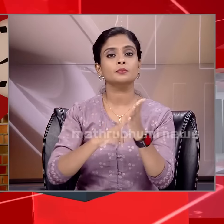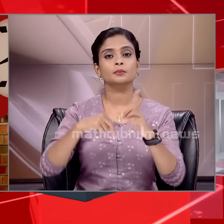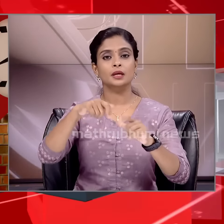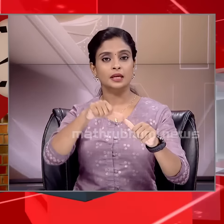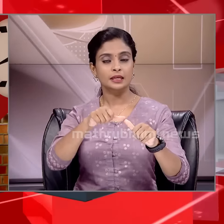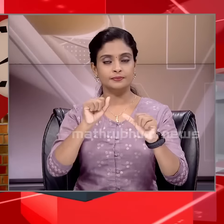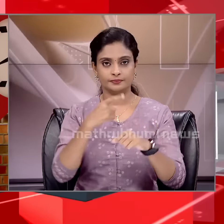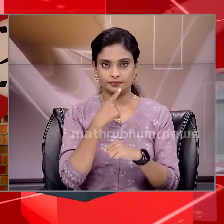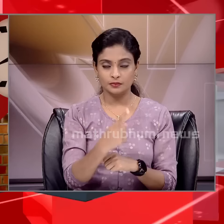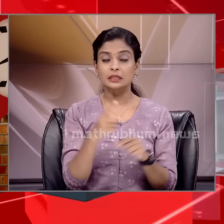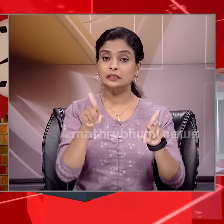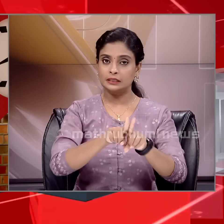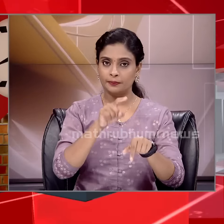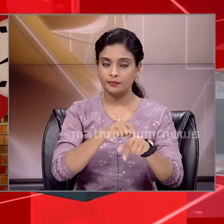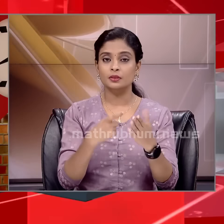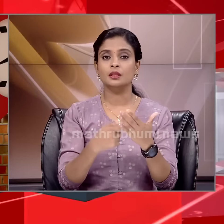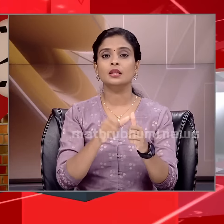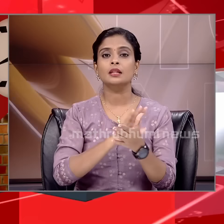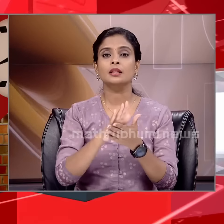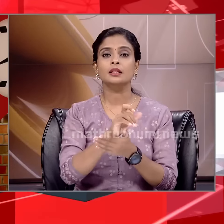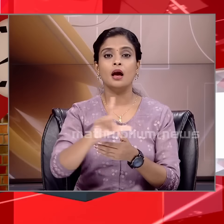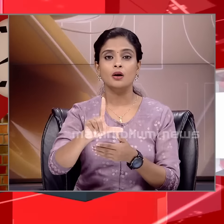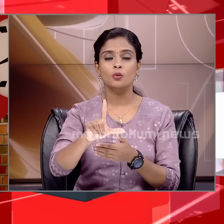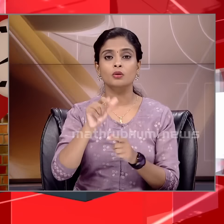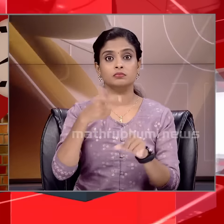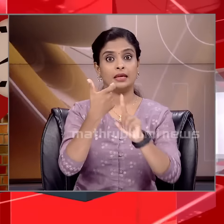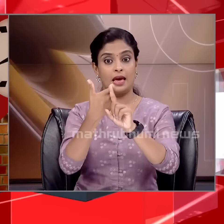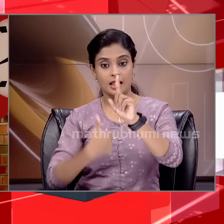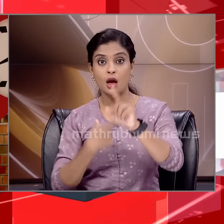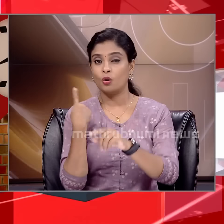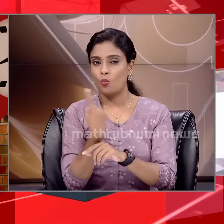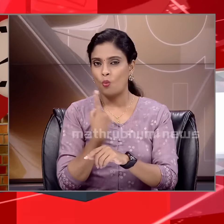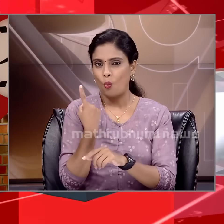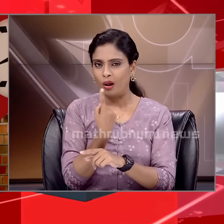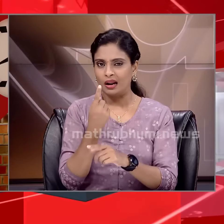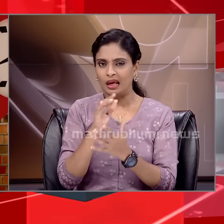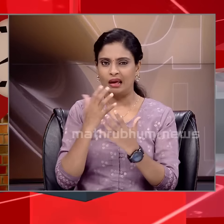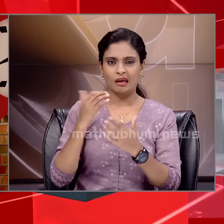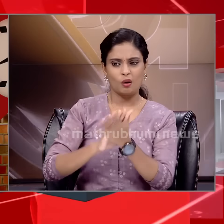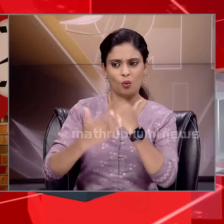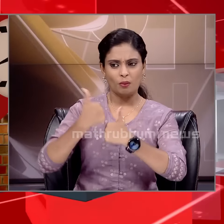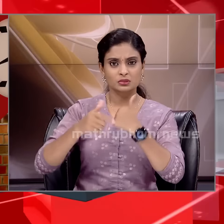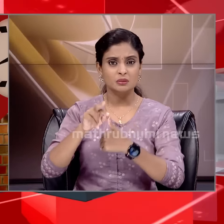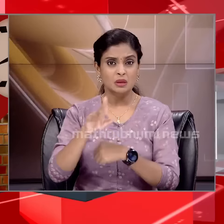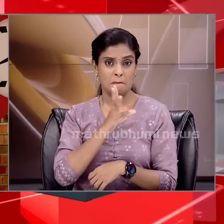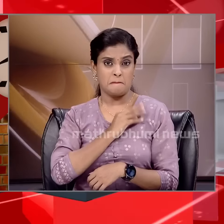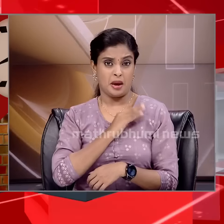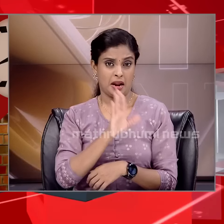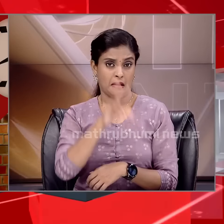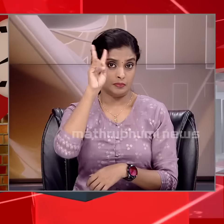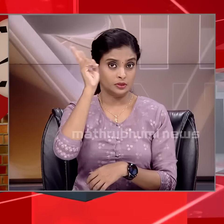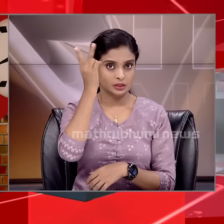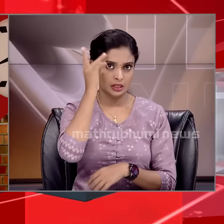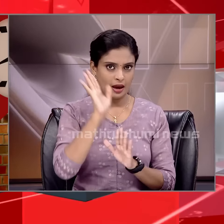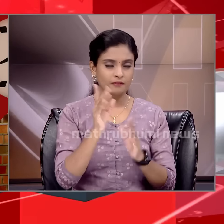തുടക്കം കുറിക്കുകയാണ് അതേസമയം തന്നെ രാഹുൽ ഗാന്ധി രാഹുൽ കേരളത്തിൽ മാത്രം മത്സരിച്ചാൽ ഈ പറയുന്ന പോലെ പേടിച്ച് കേരളത്തിലേക്ക് മാത്രം തരത്തിലുള്ള ആരോപണങ്ങൾ